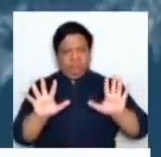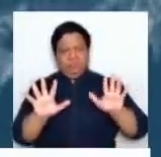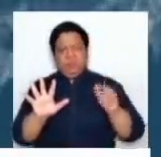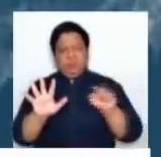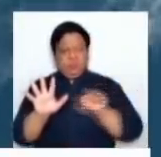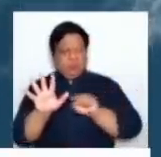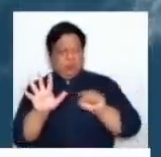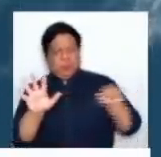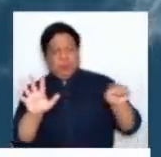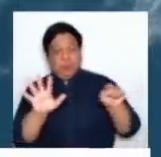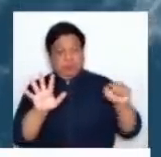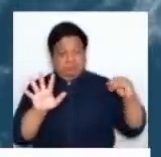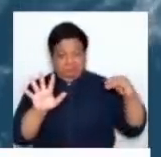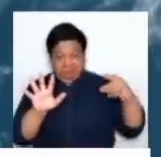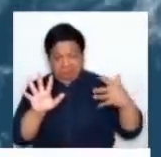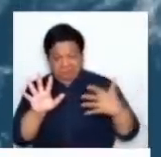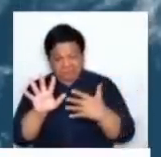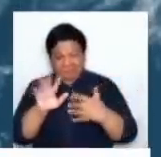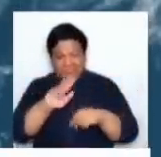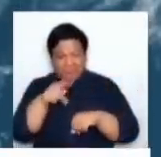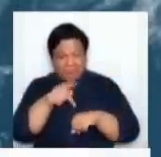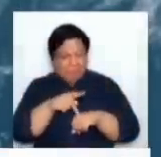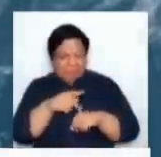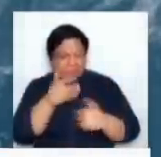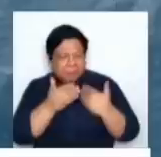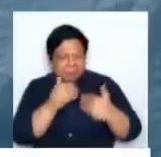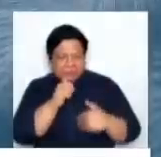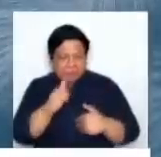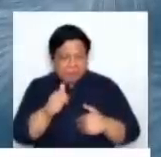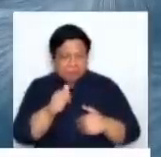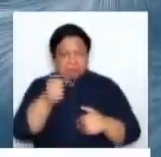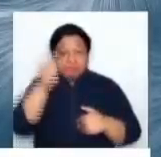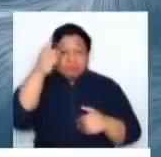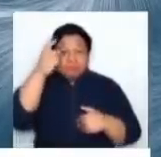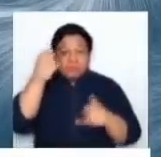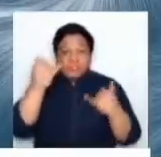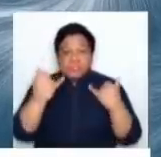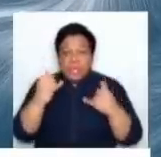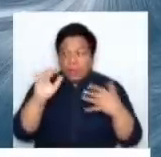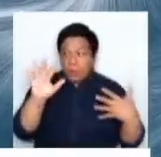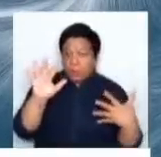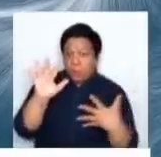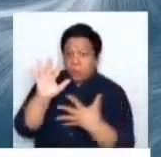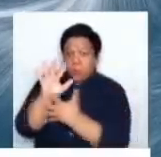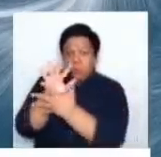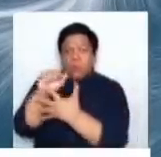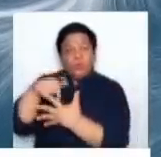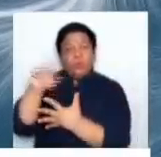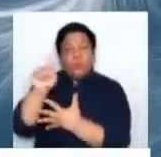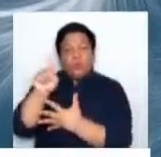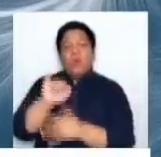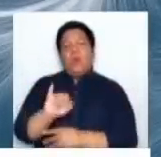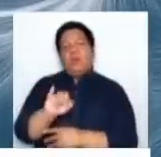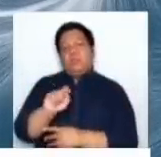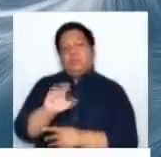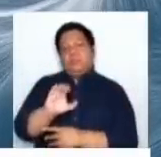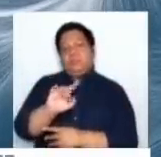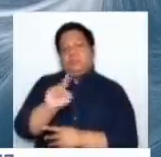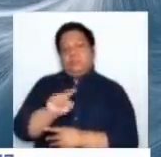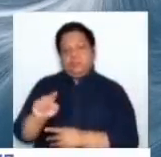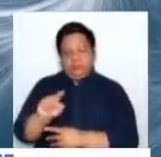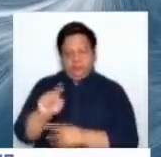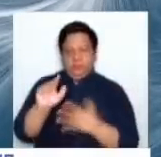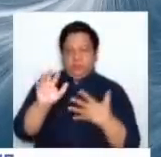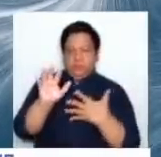nitong pumasok ng PAR. Intertropical Convergence Zone o ITZZ pa rin ang nakakaapekto sa Palawan, Visayas